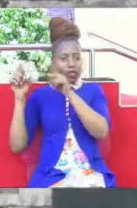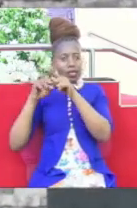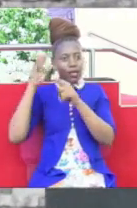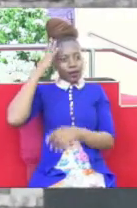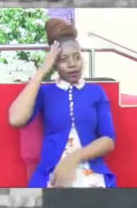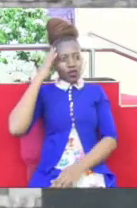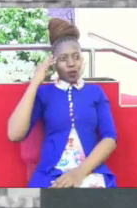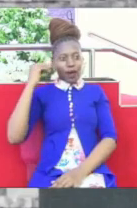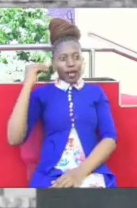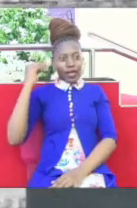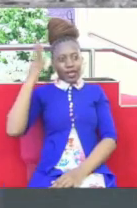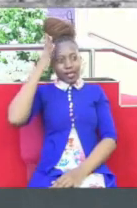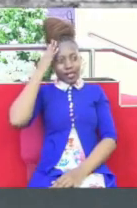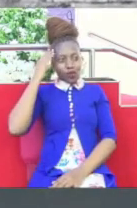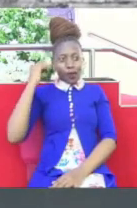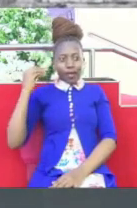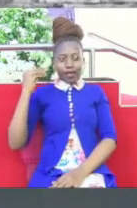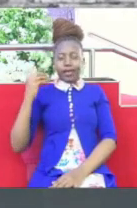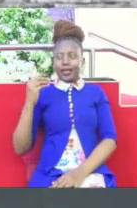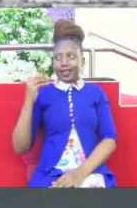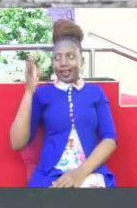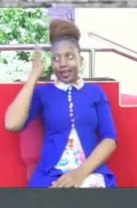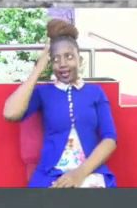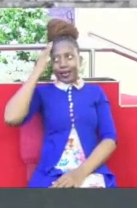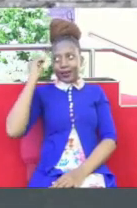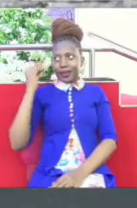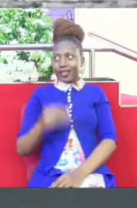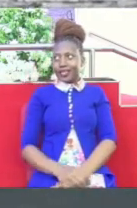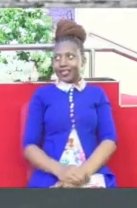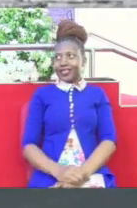Yeye ni Msomali. Is that hard to understand?